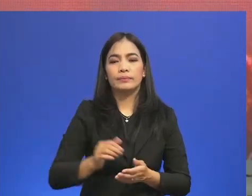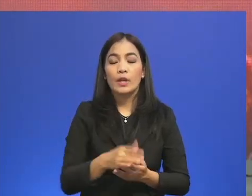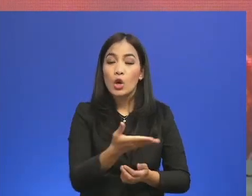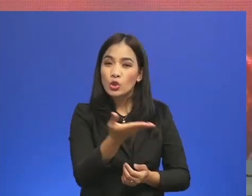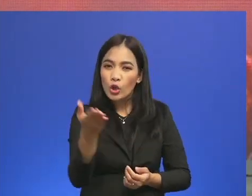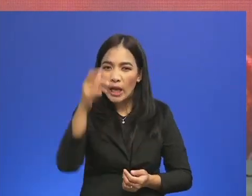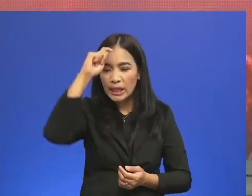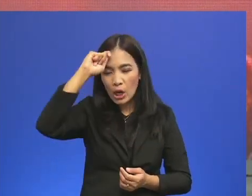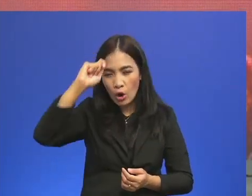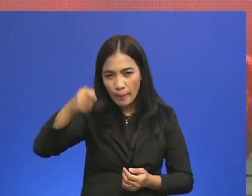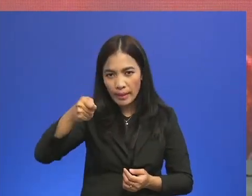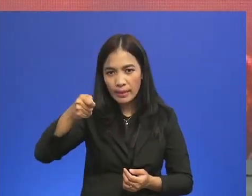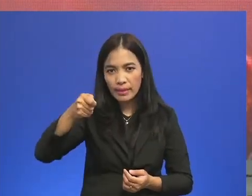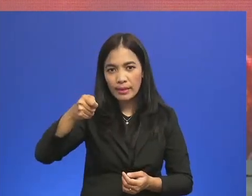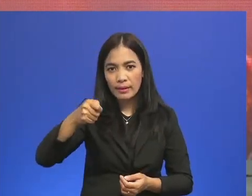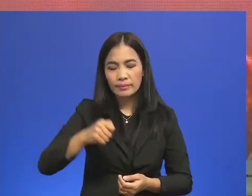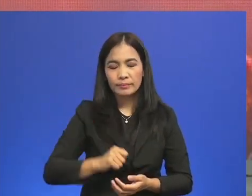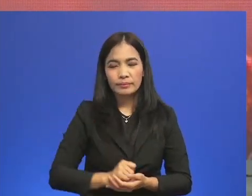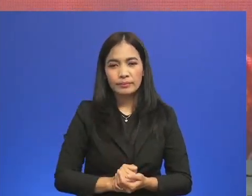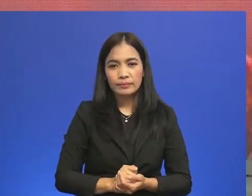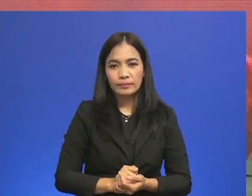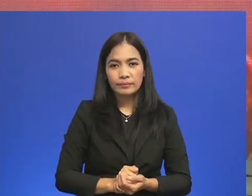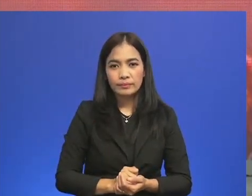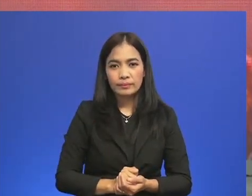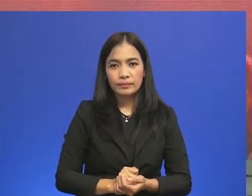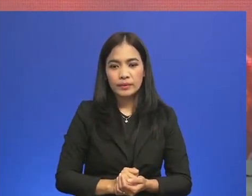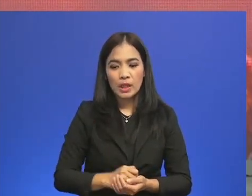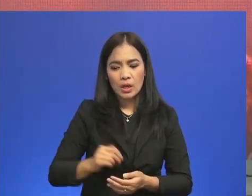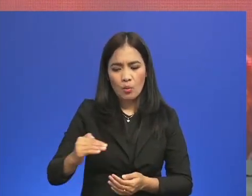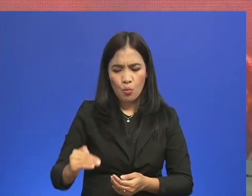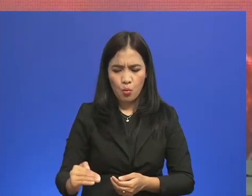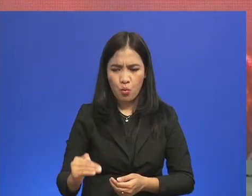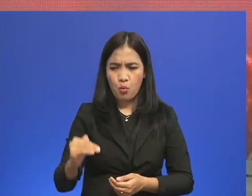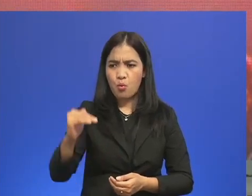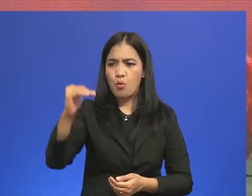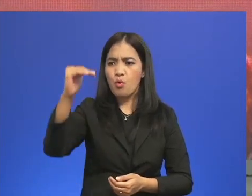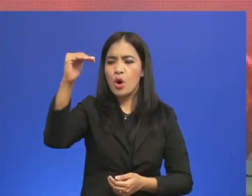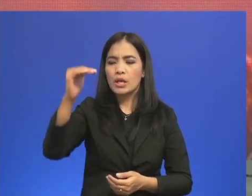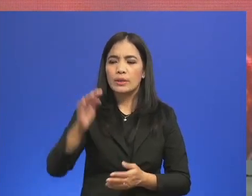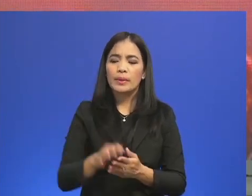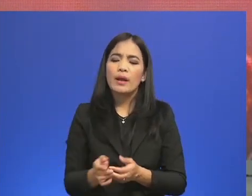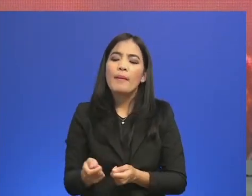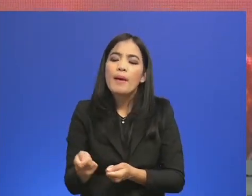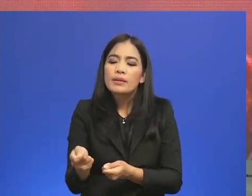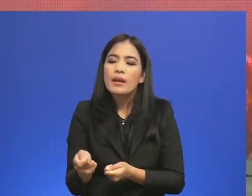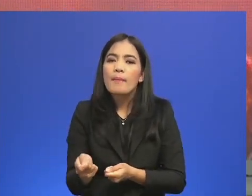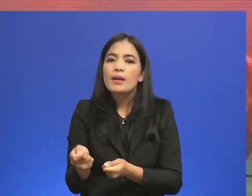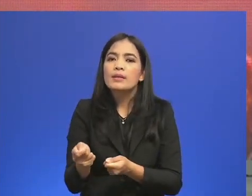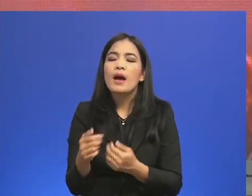saudara terhormat, dari muda selalu dimanja, disayang